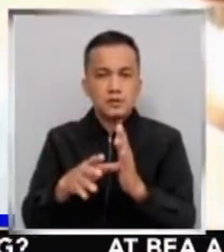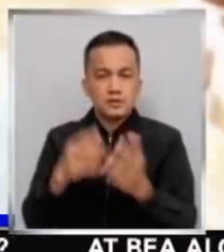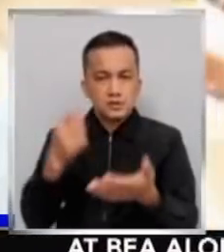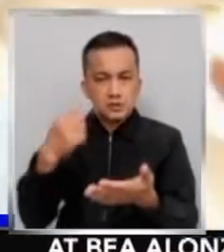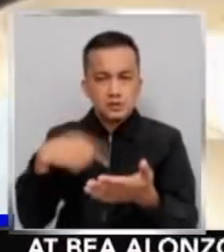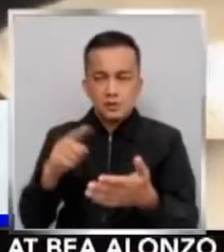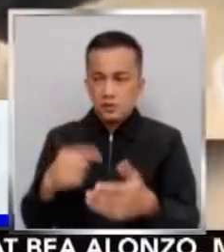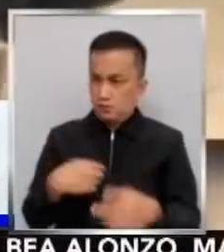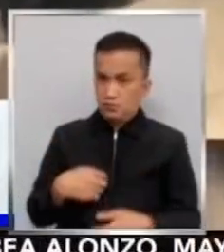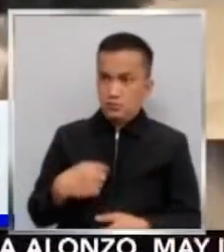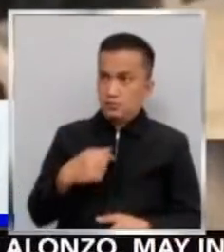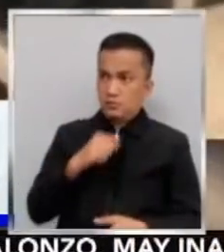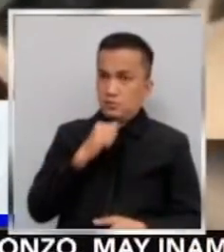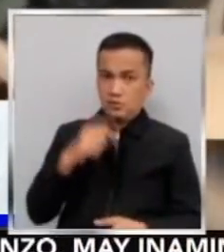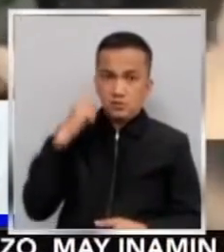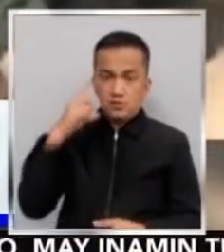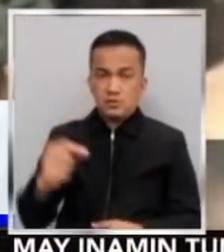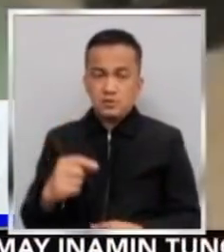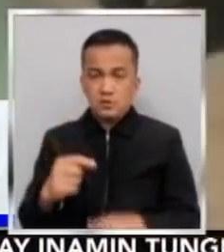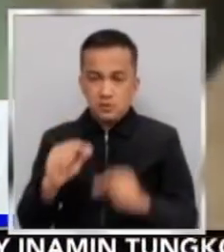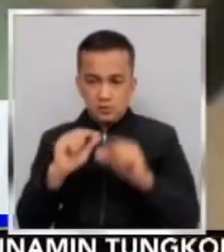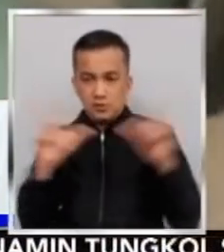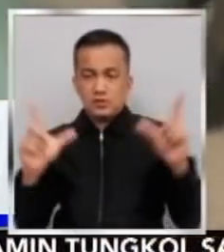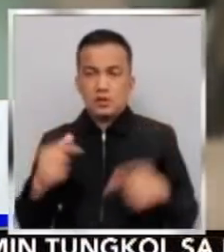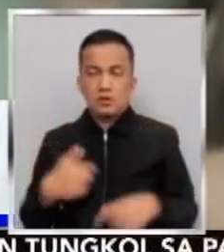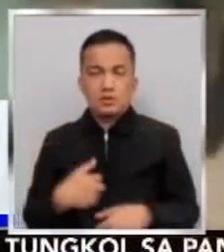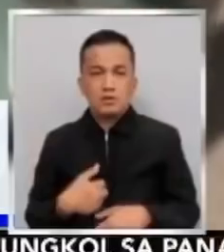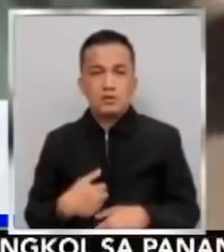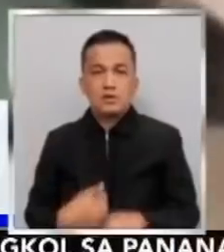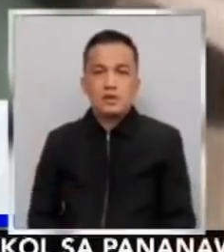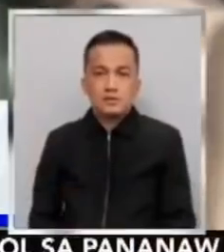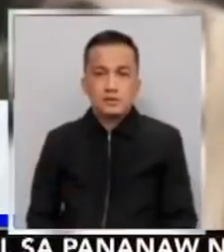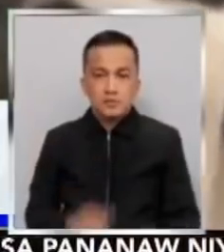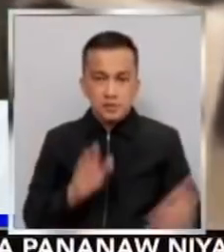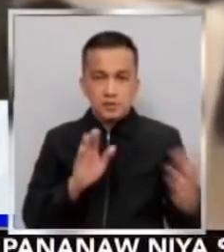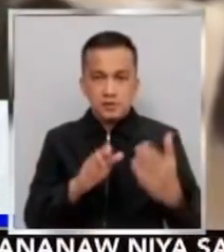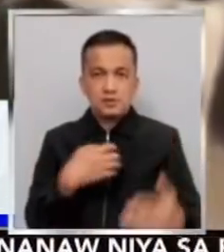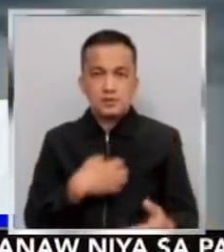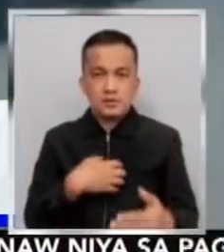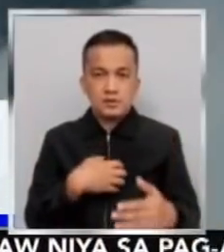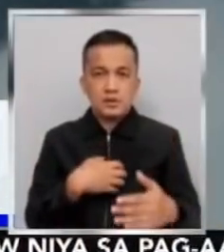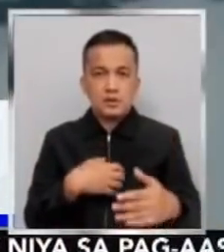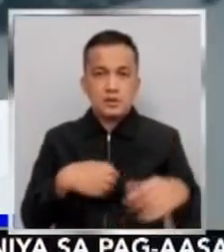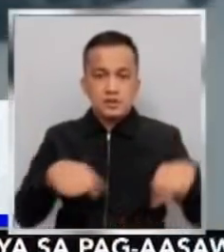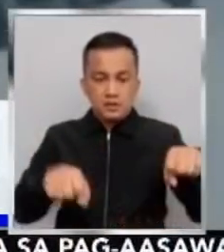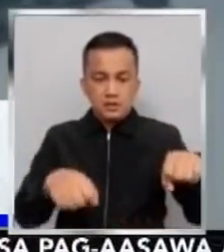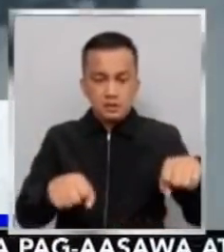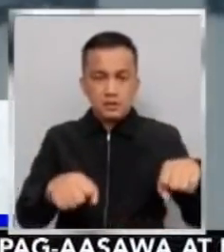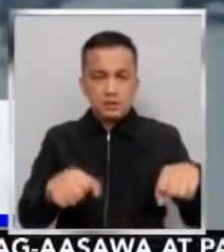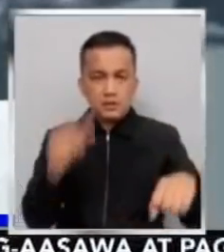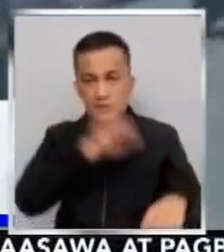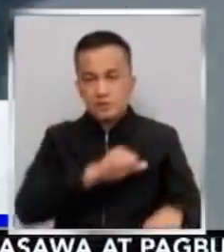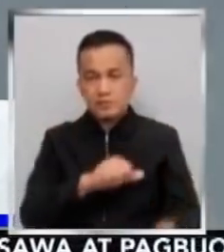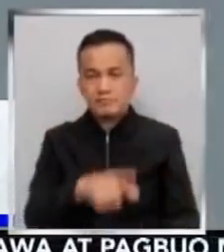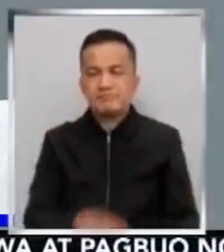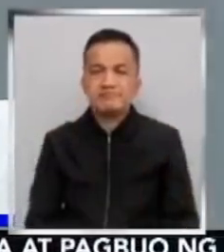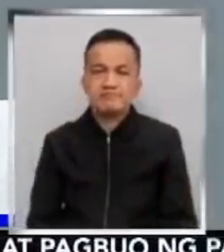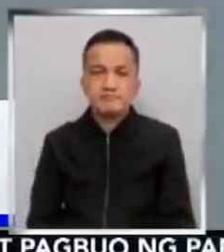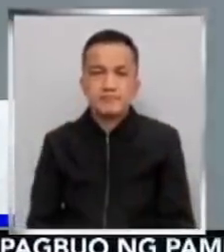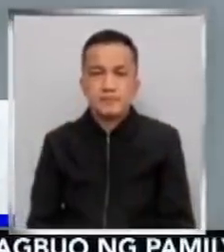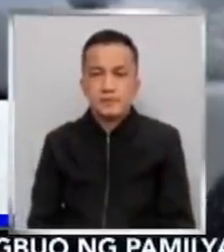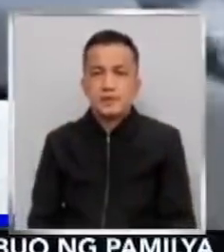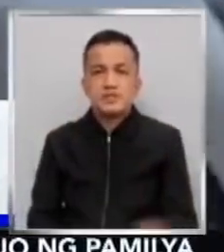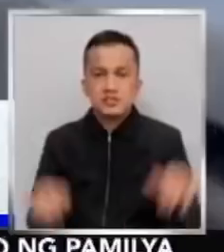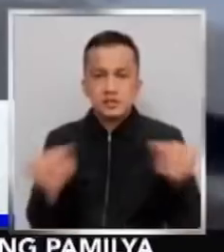Limit checkpoint. Nabigla po ako. Nabigla ka? Maharap sa reklamo ang rider na nakainom pa. Bumigat din ang traffic sa